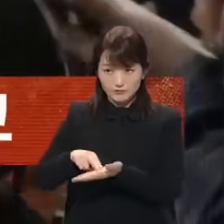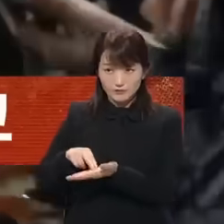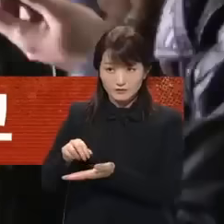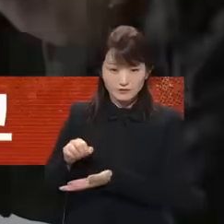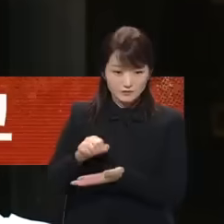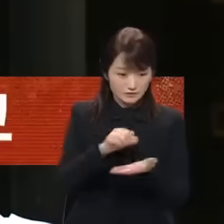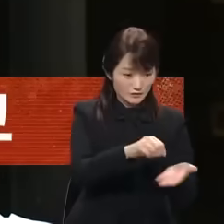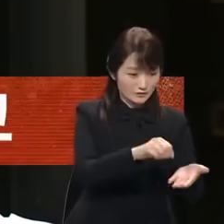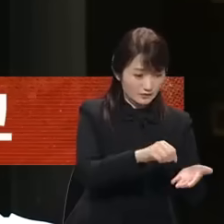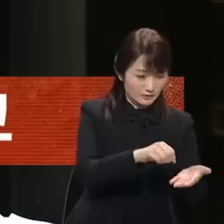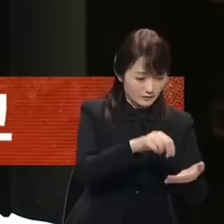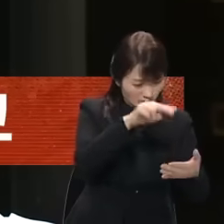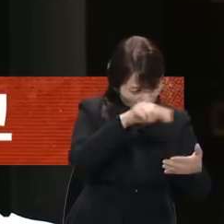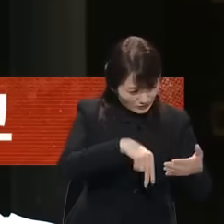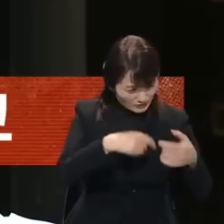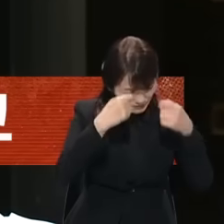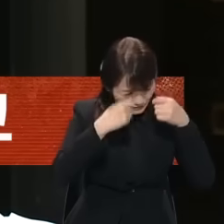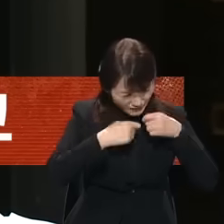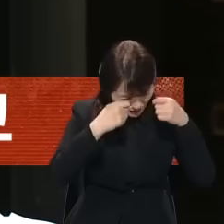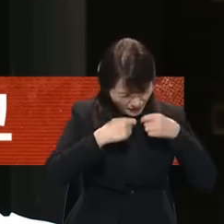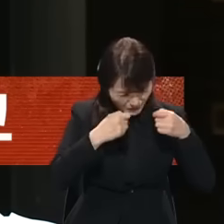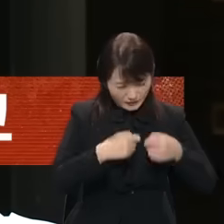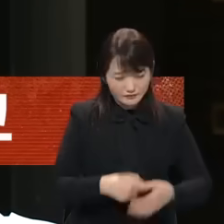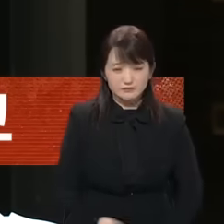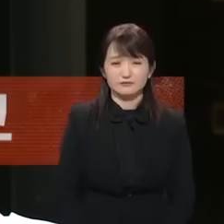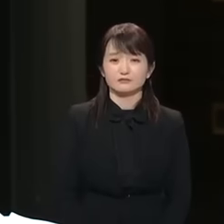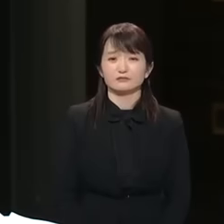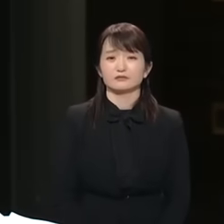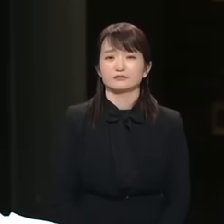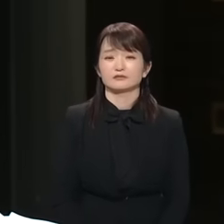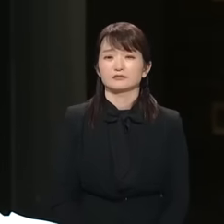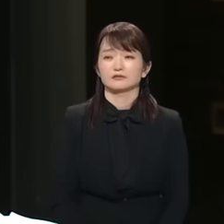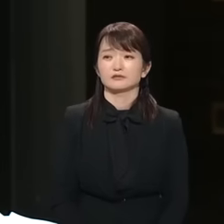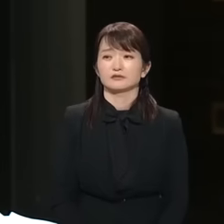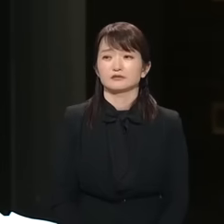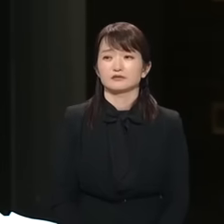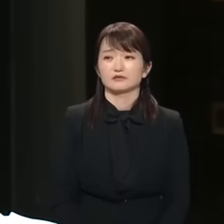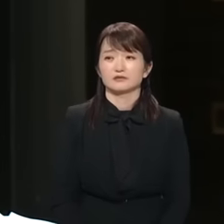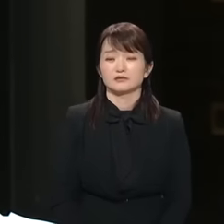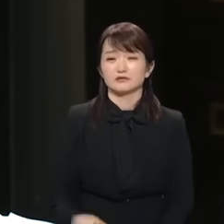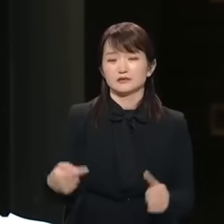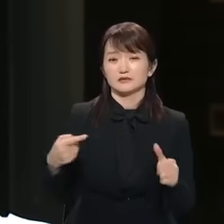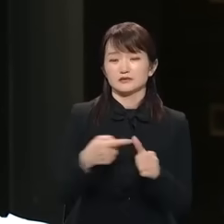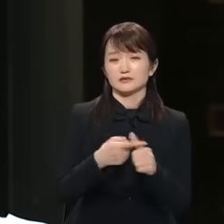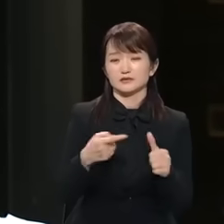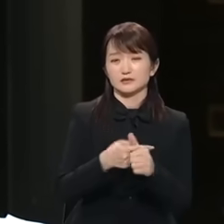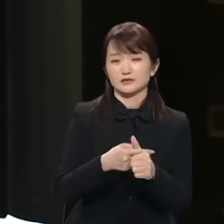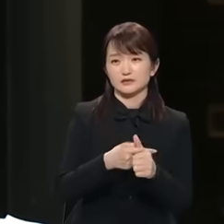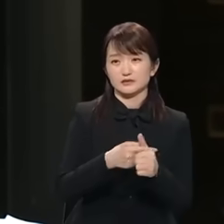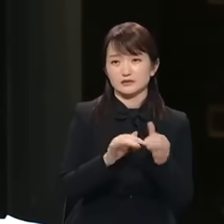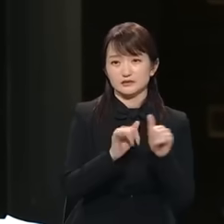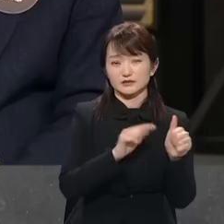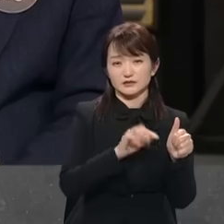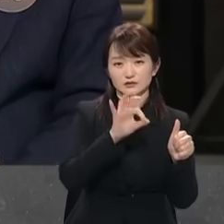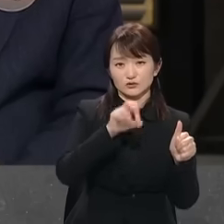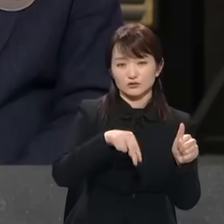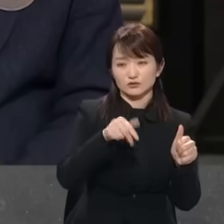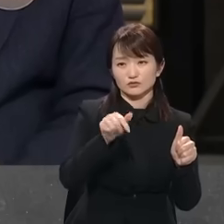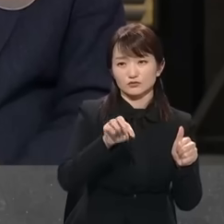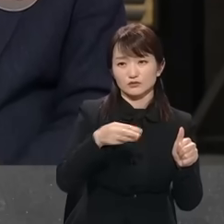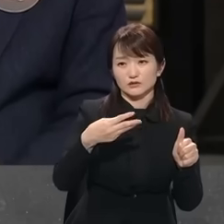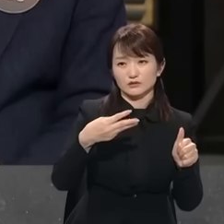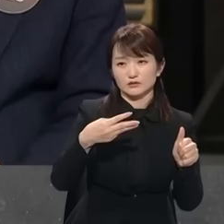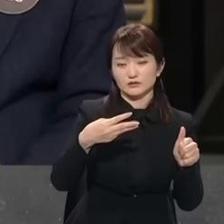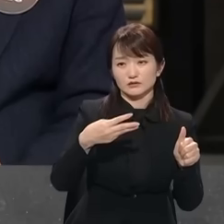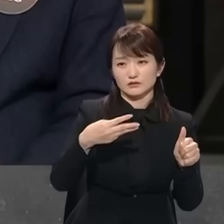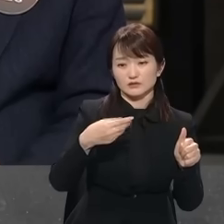정현근이 대성 통곡을 했다 자 교수님 그 연쇄 살인마 그 유영철도 아들의 전화